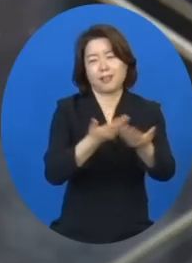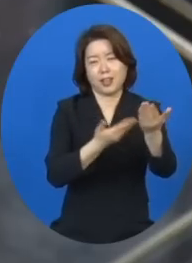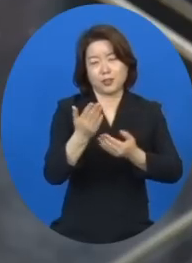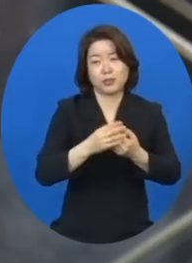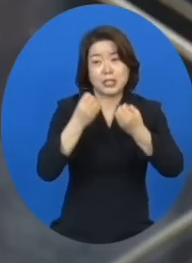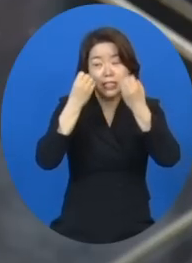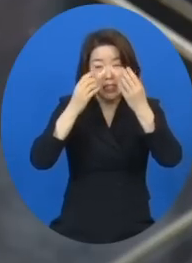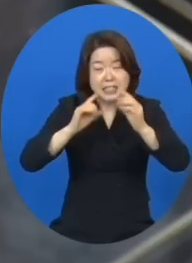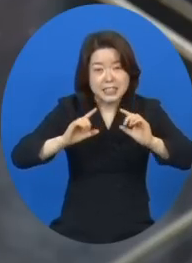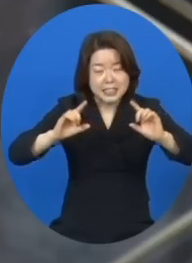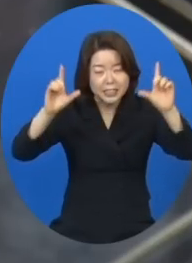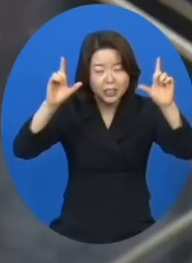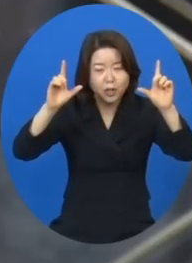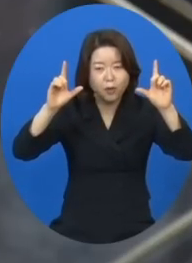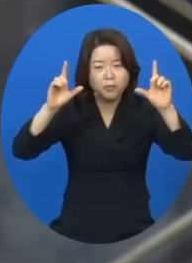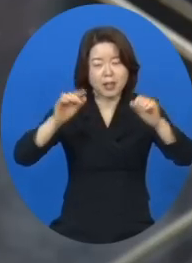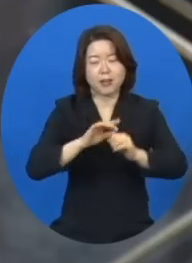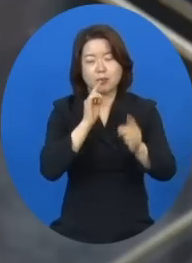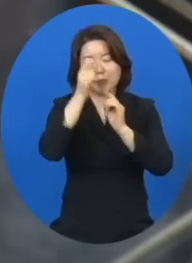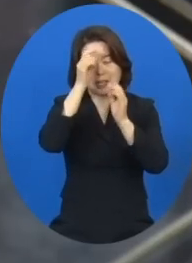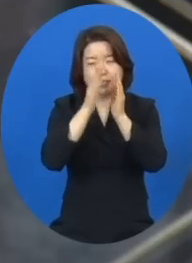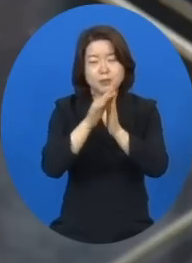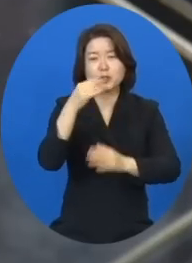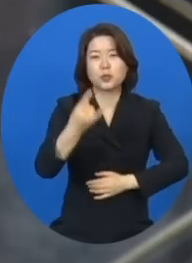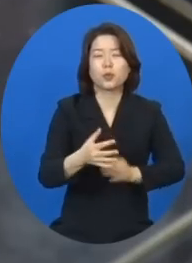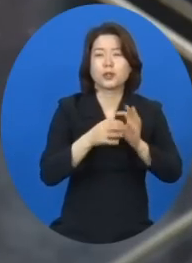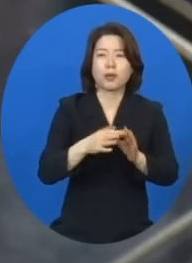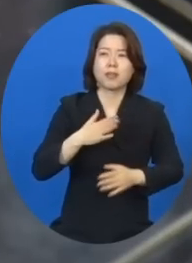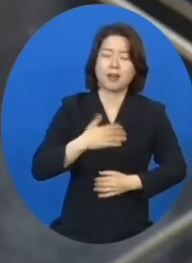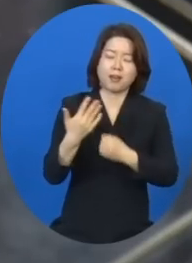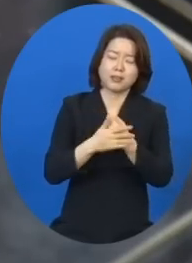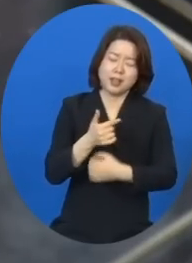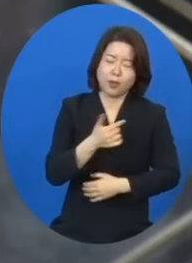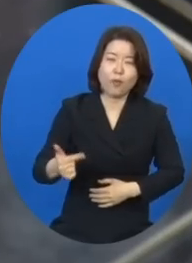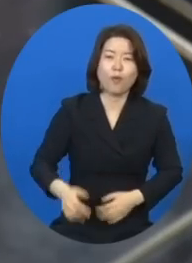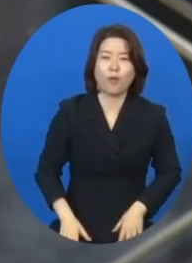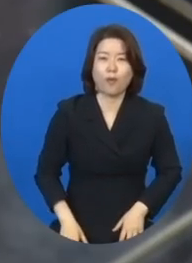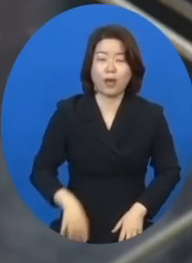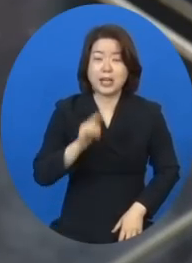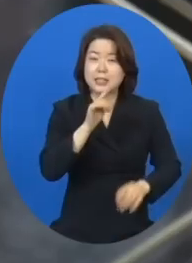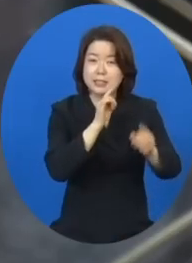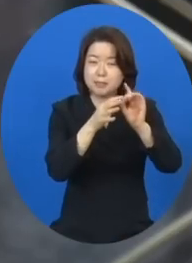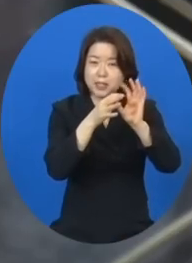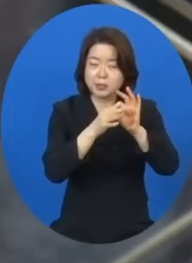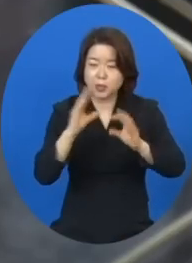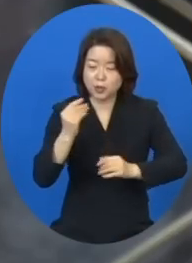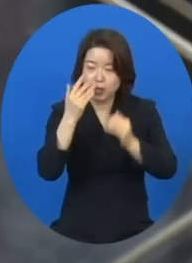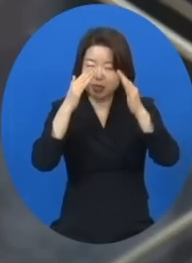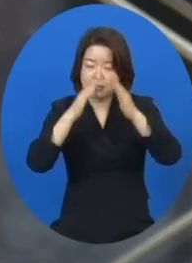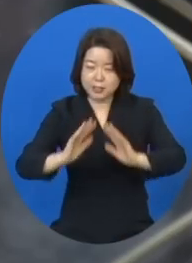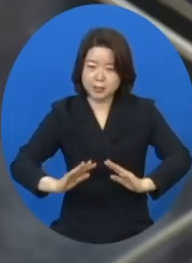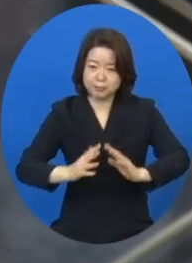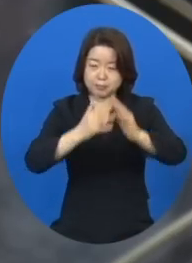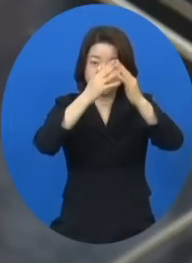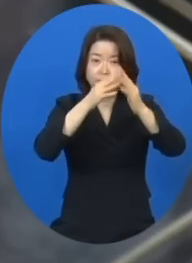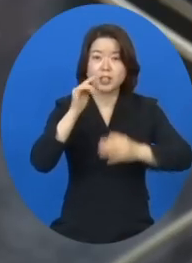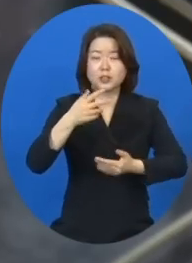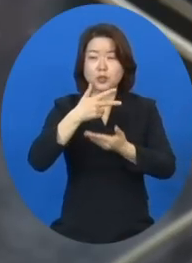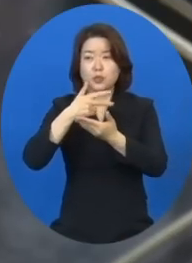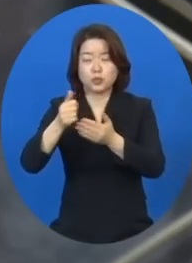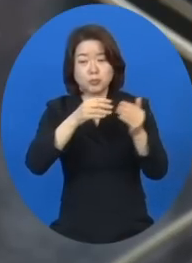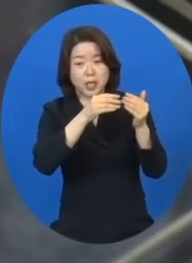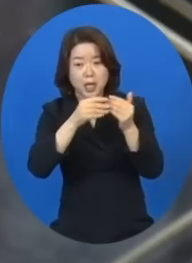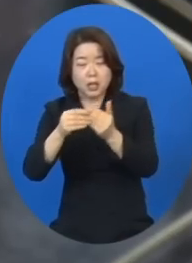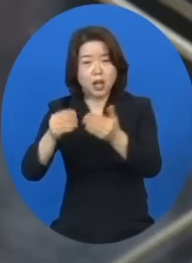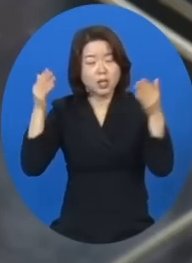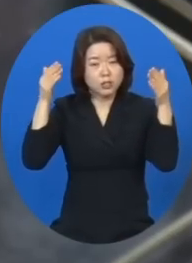통해 제가 큰 은혜를 받았거든요. 에스라 말씀을 통해 성전 건축을 이루어 가시는 주님의 인도하심을 주목할 수